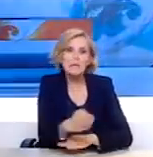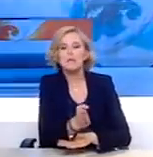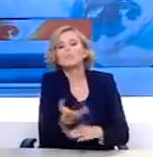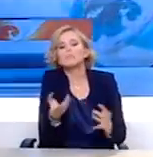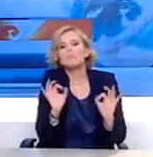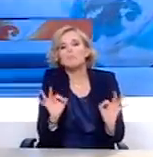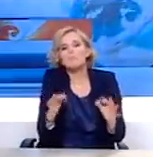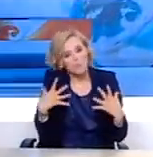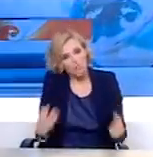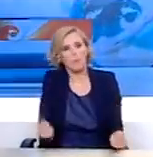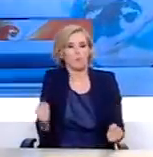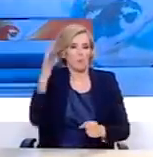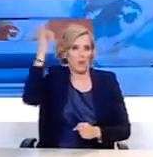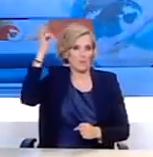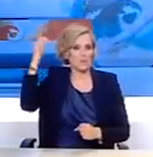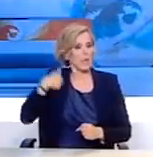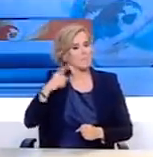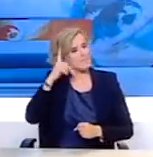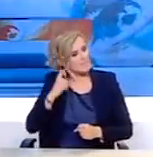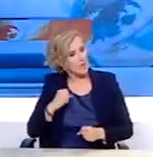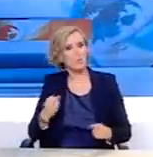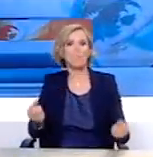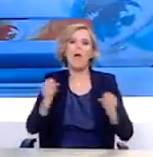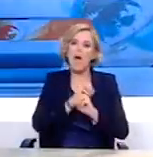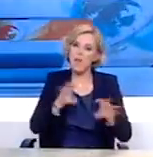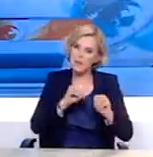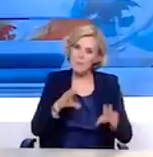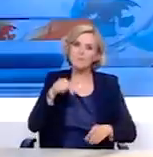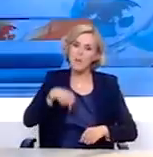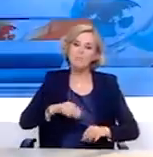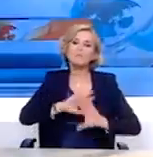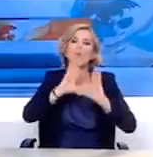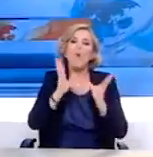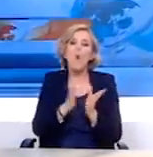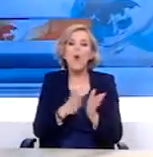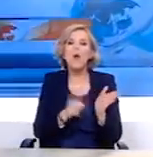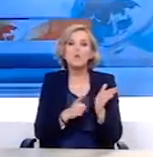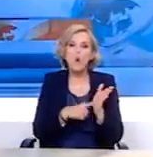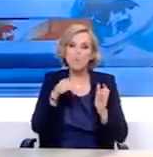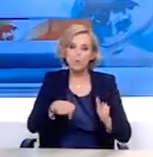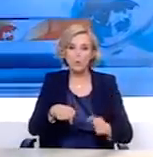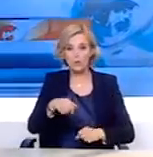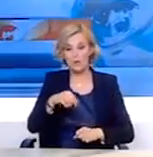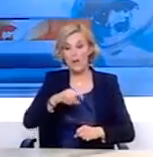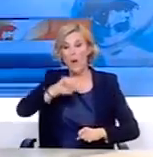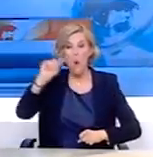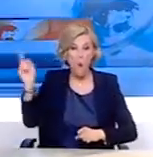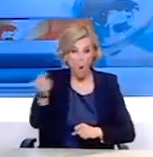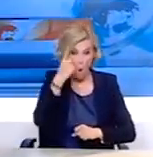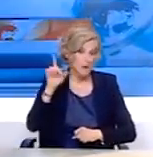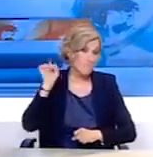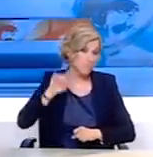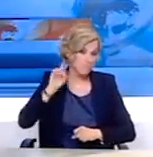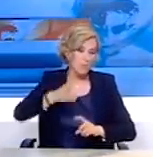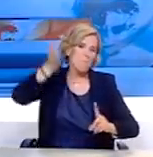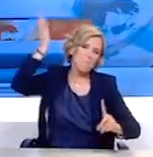Γραμματείας Μετανάστευσης και Ασύλου. Έχουμε ενημερωθεί για το γεγονός και έχουν ασκηθεί όλα τα νόμιμα. Κανείς δεν είναι πάνω από τον νόμο και όλοι πρέπει να